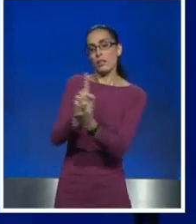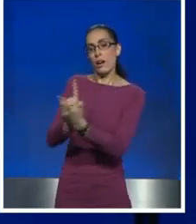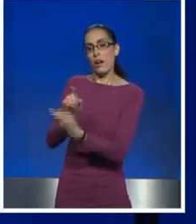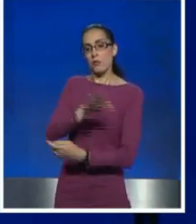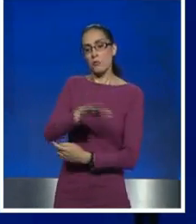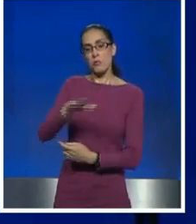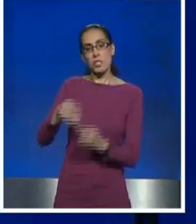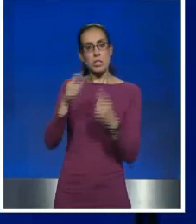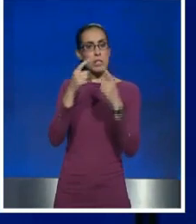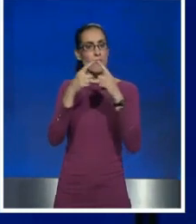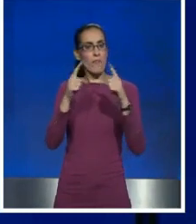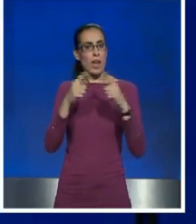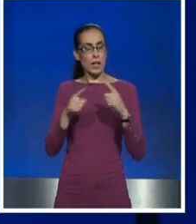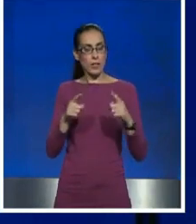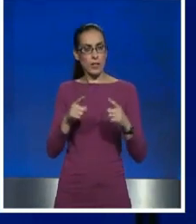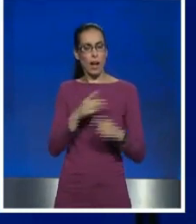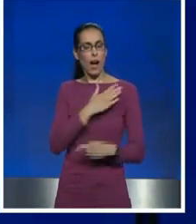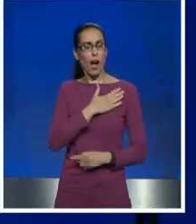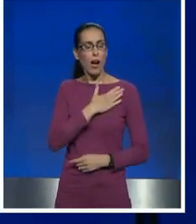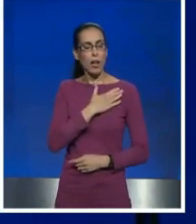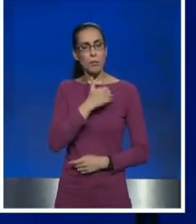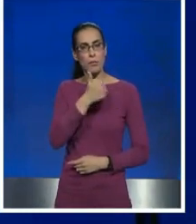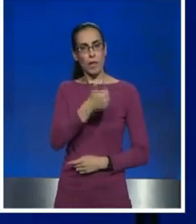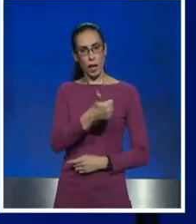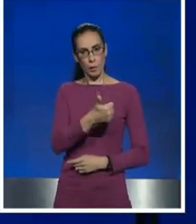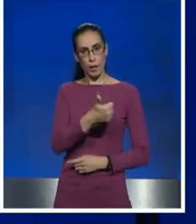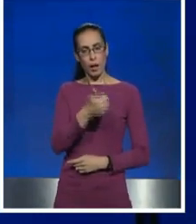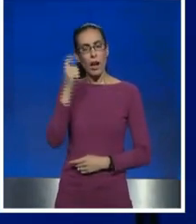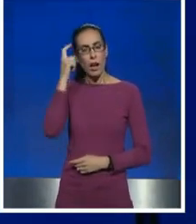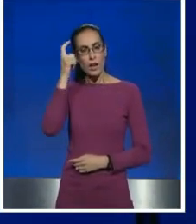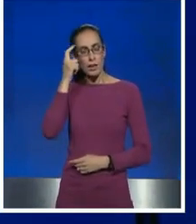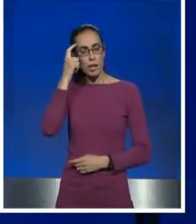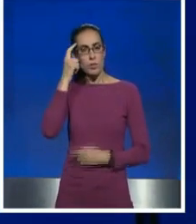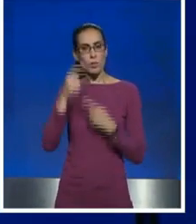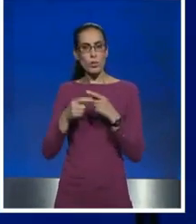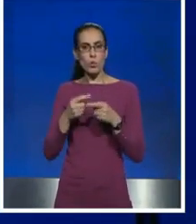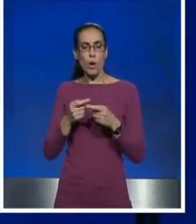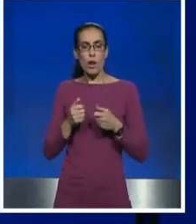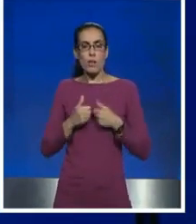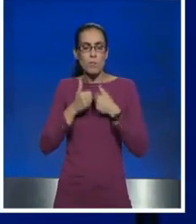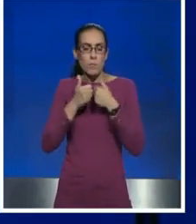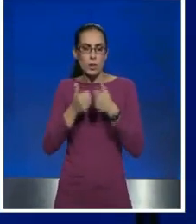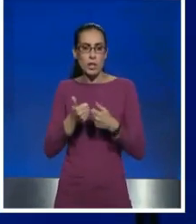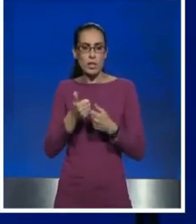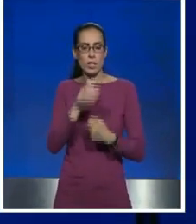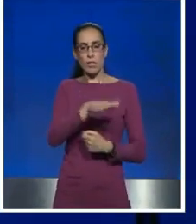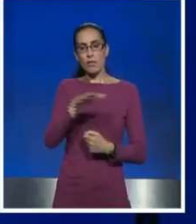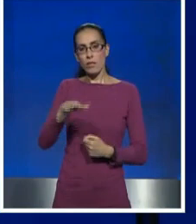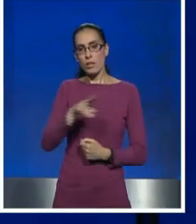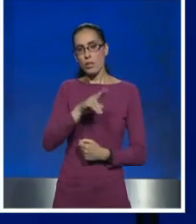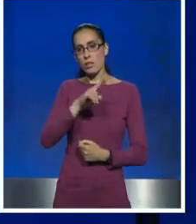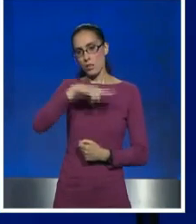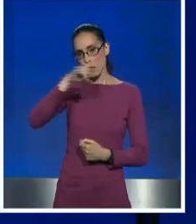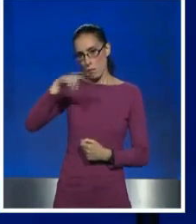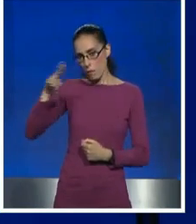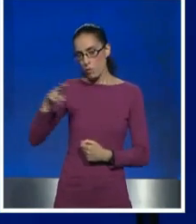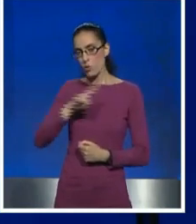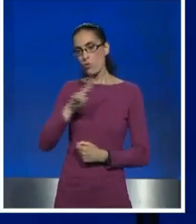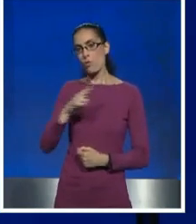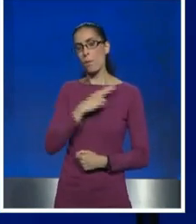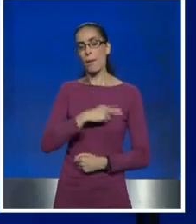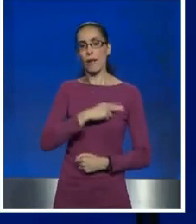tajba, nies illi għandhom il-ġid tal-Maltin u l-Awċin f'qalbhom. Iltqajt ma' gruppi